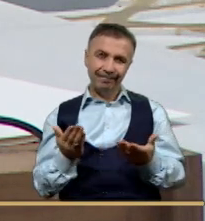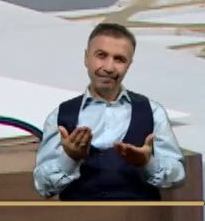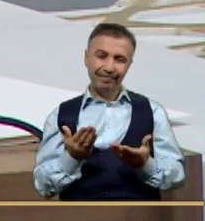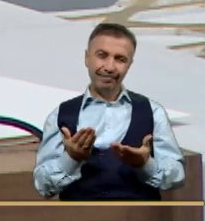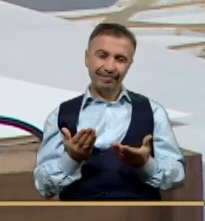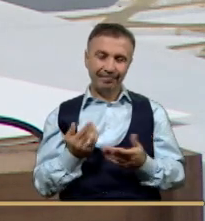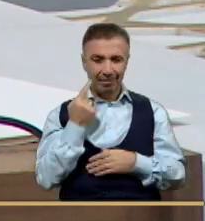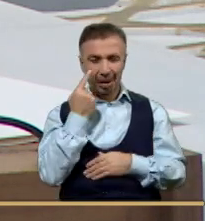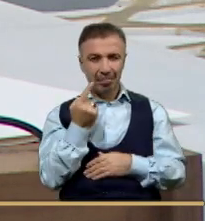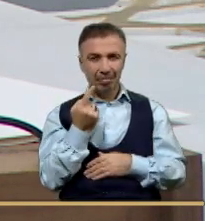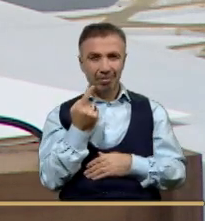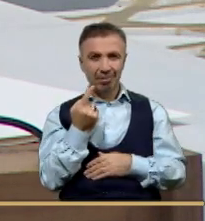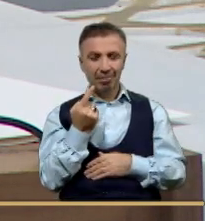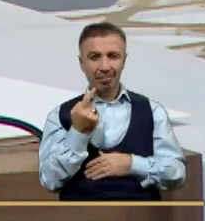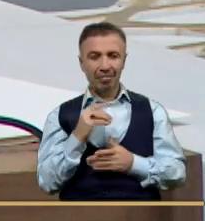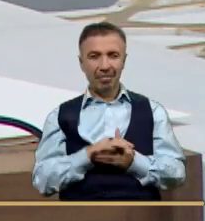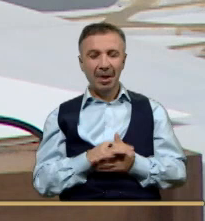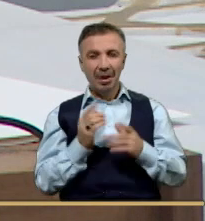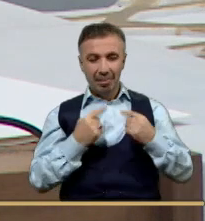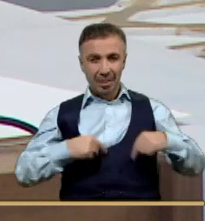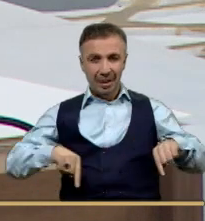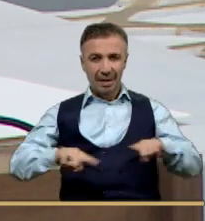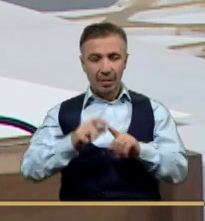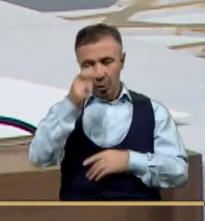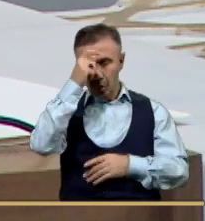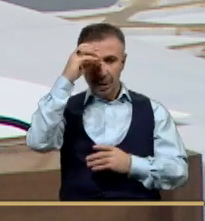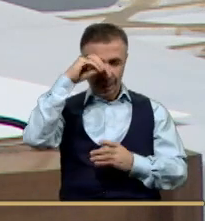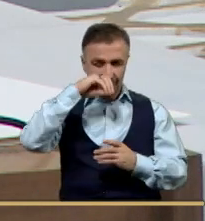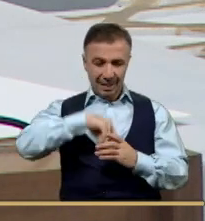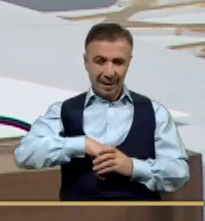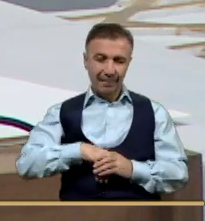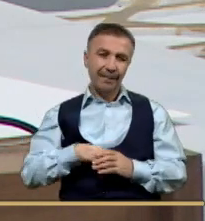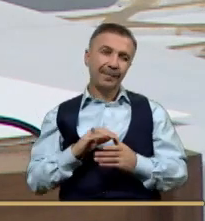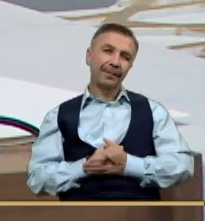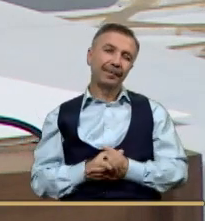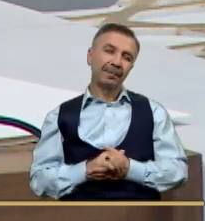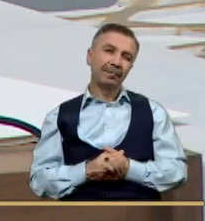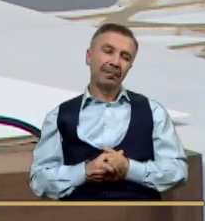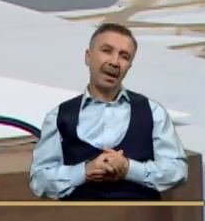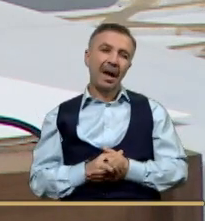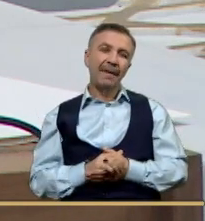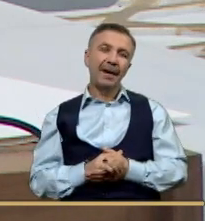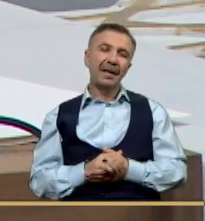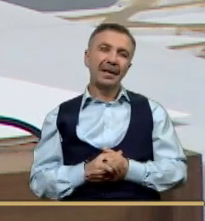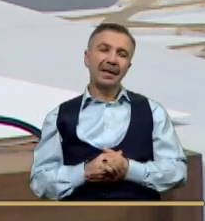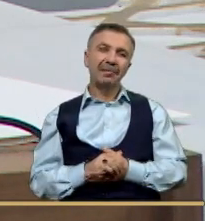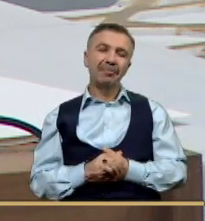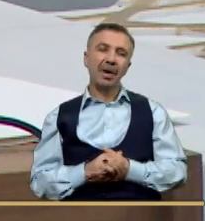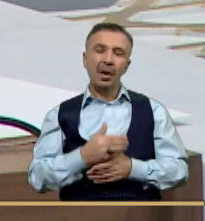Şuna bakın ya, bizim ülkemizde efendim silahlı